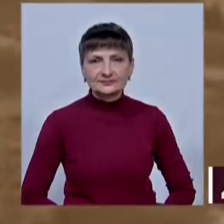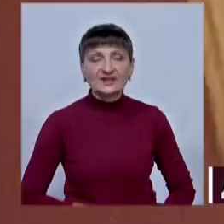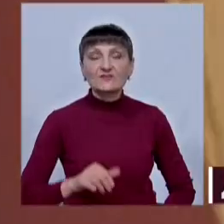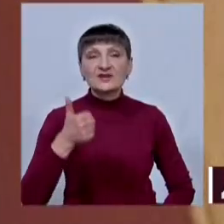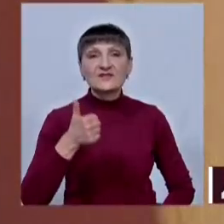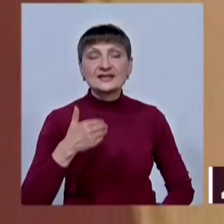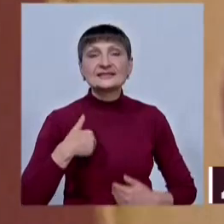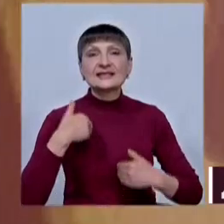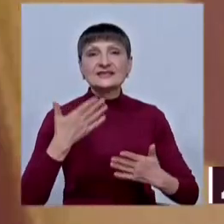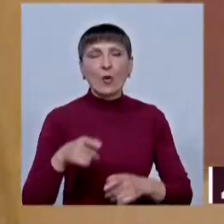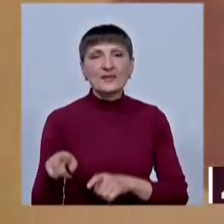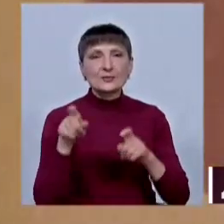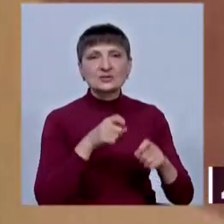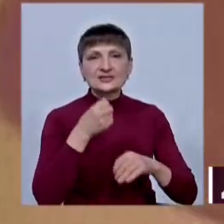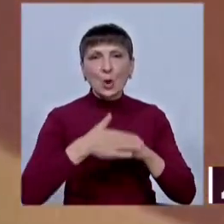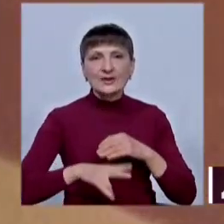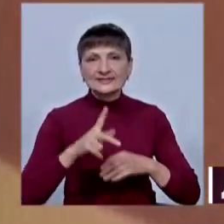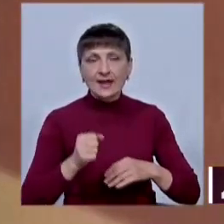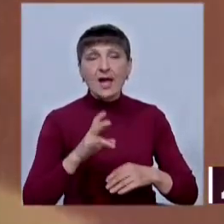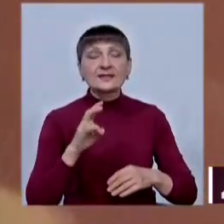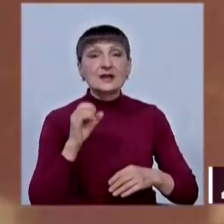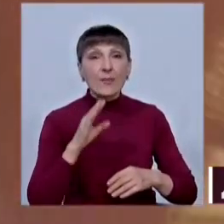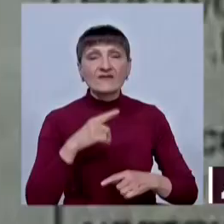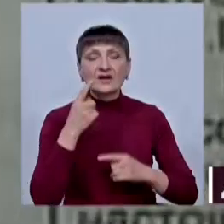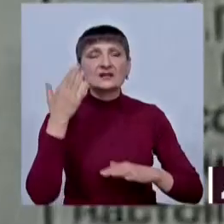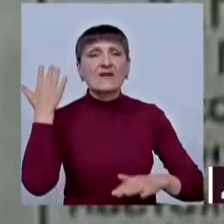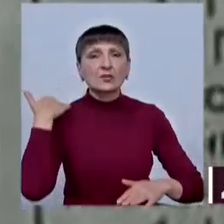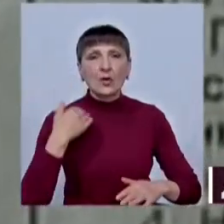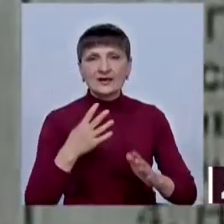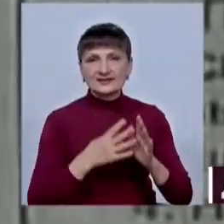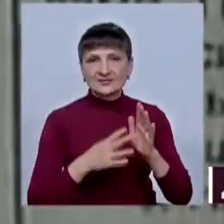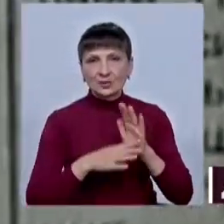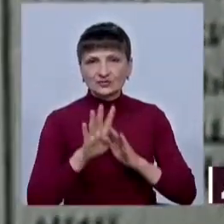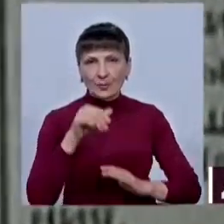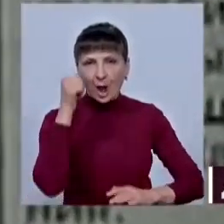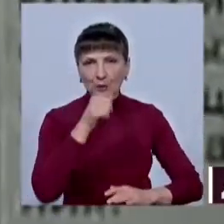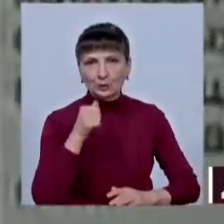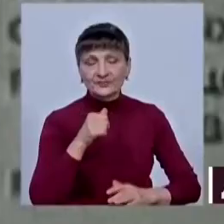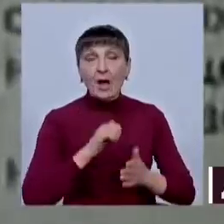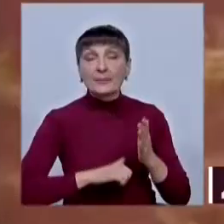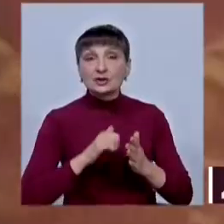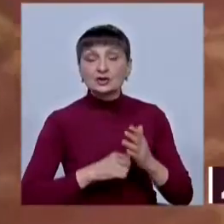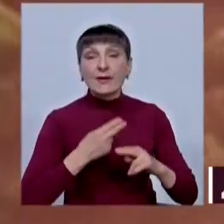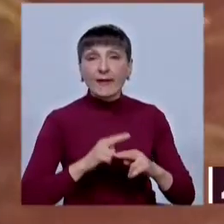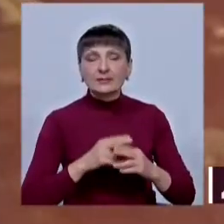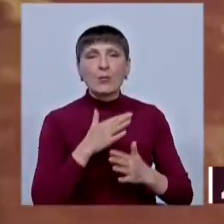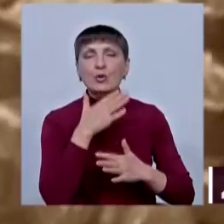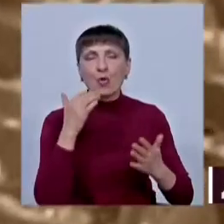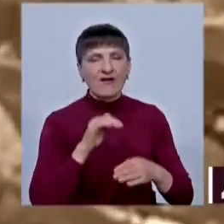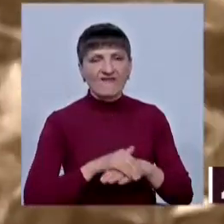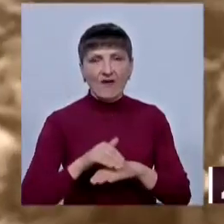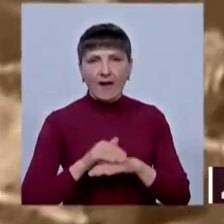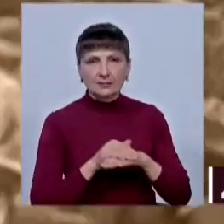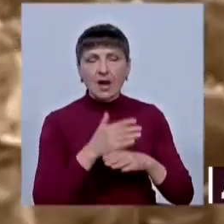Впервые с инициативой о переносе столицы Нурсултан Назарбаев заговорил в далеком 1994-м. Причиной этому послужили многие